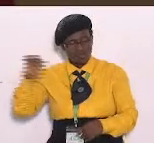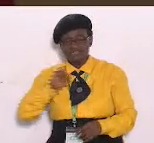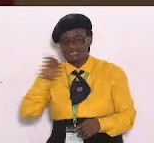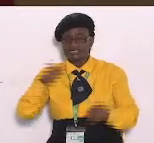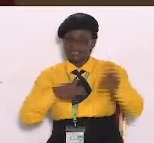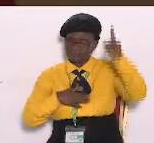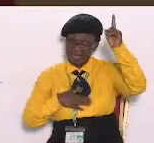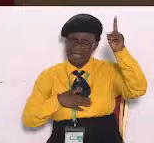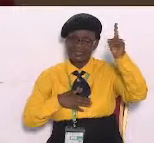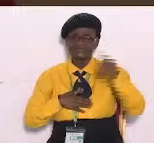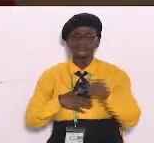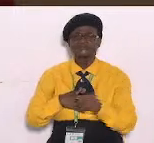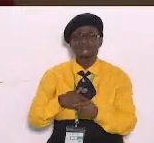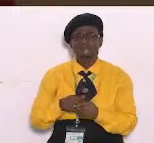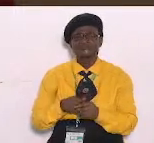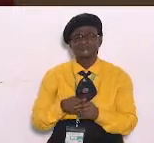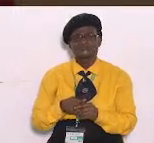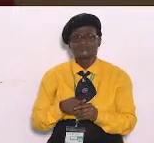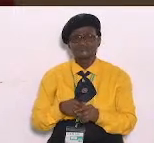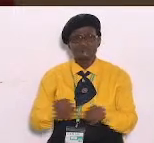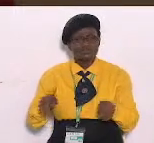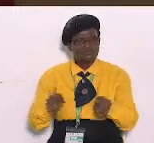est l'or